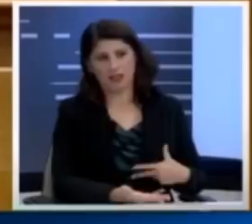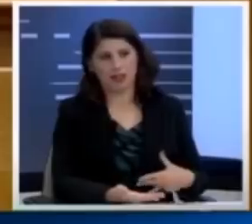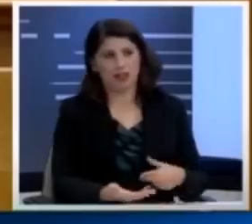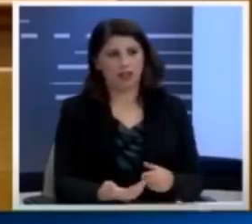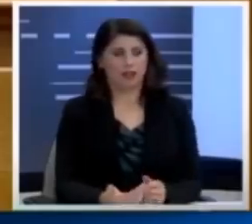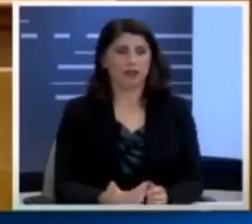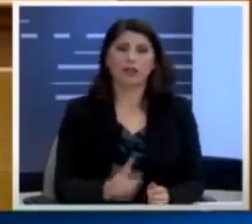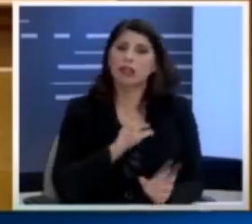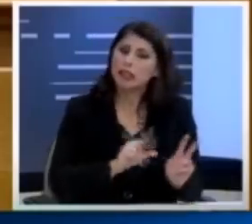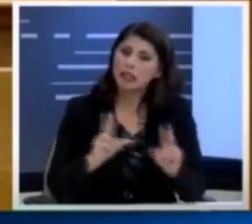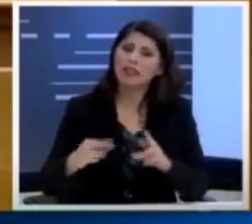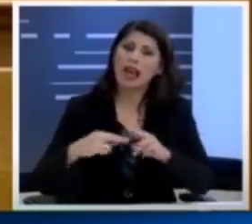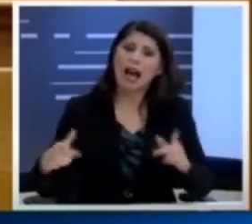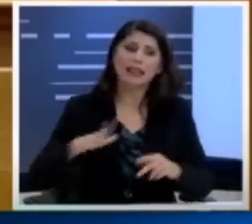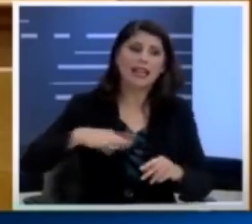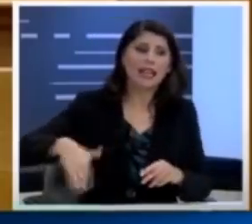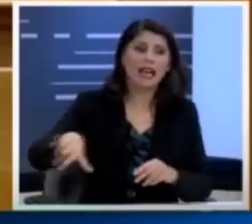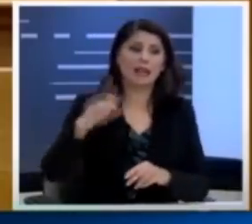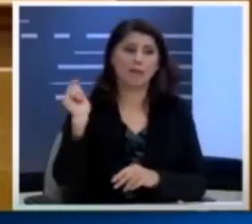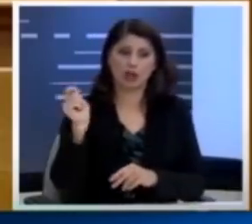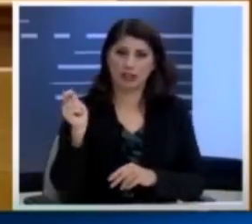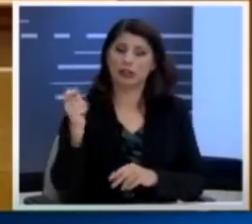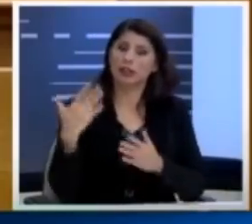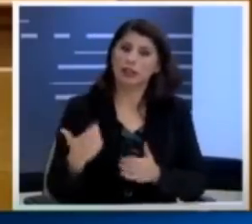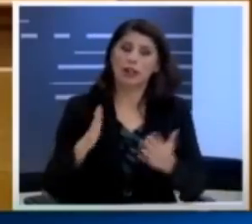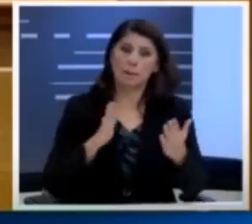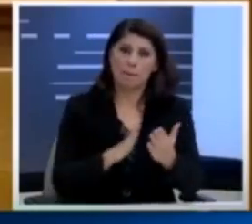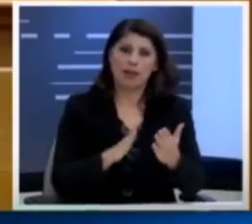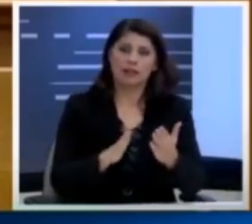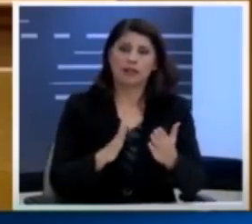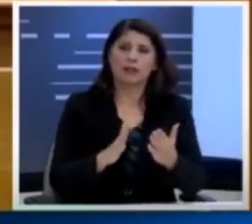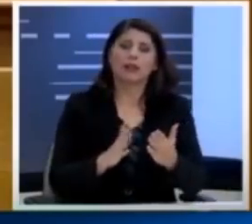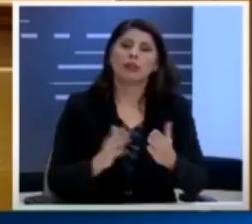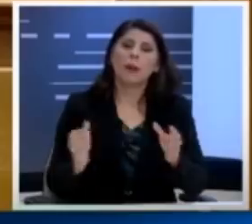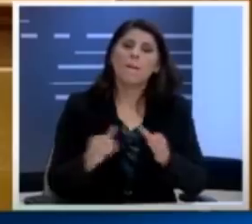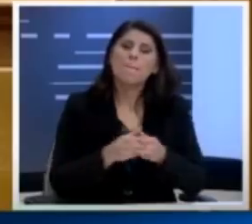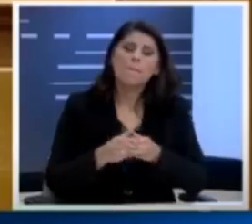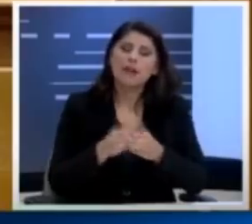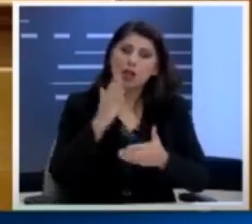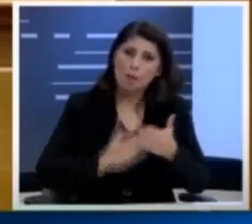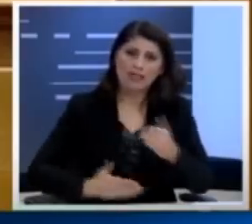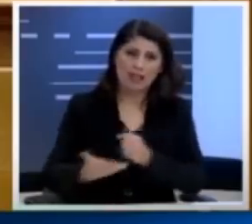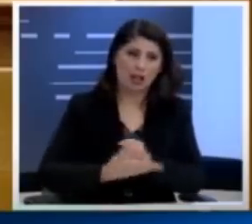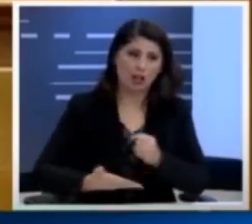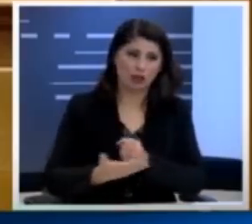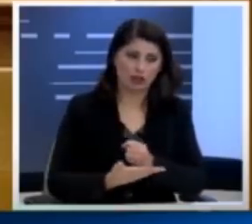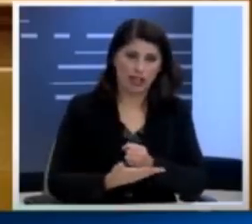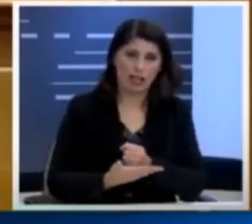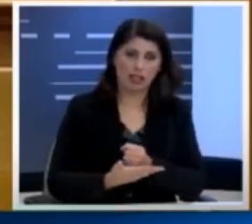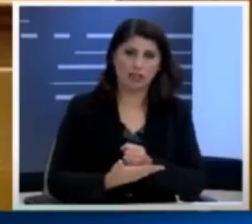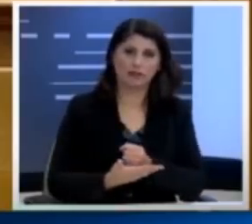ίδια αντιλαϊκή πολιτική εντείνεται απέναντι και στη μικρομεσαία αγροτιά για